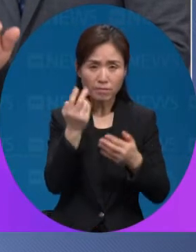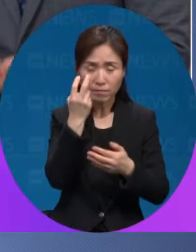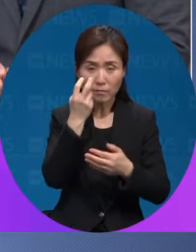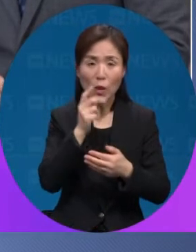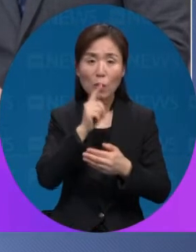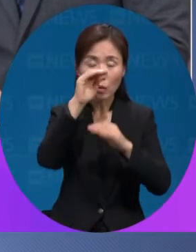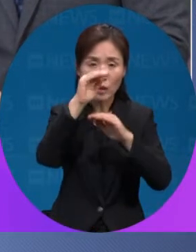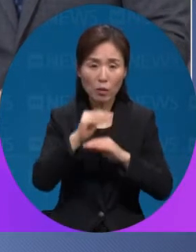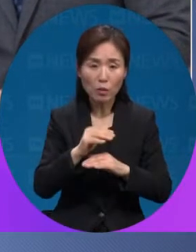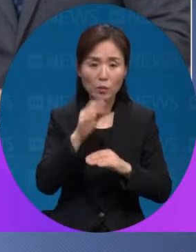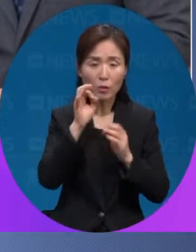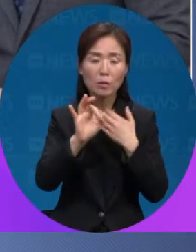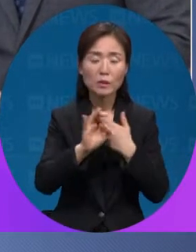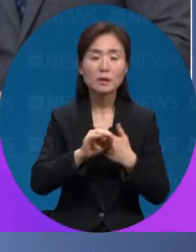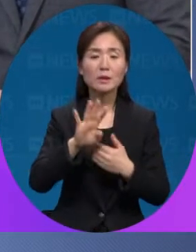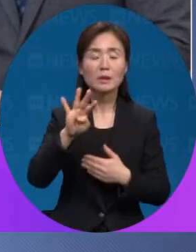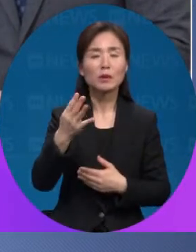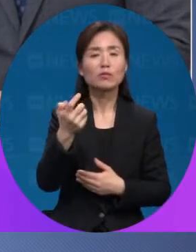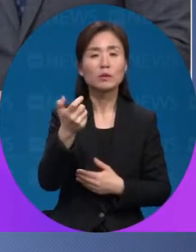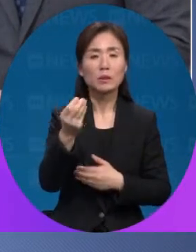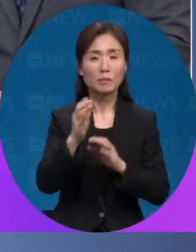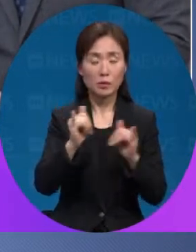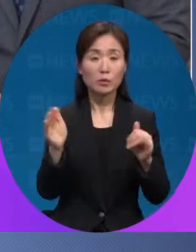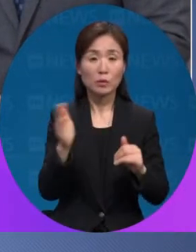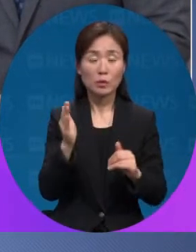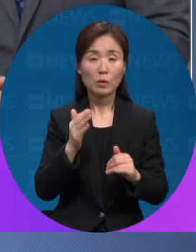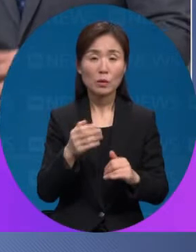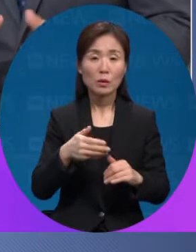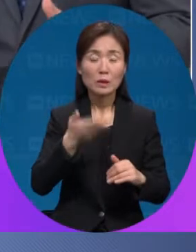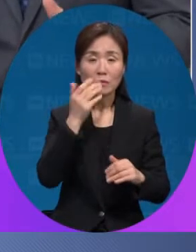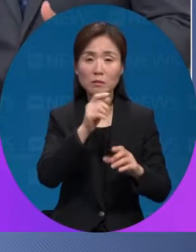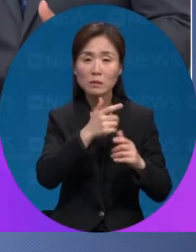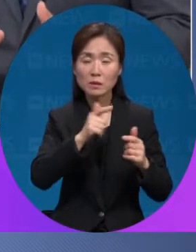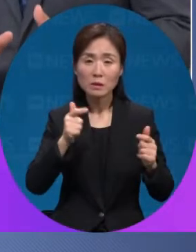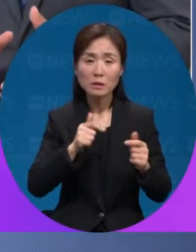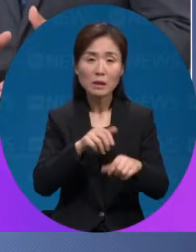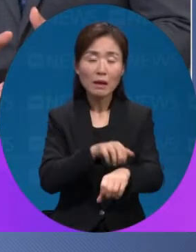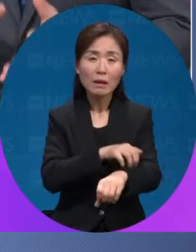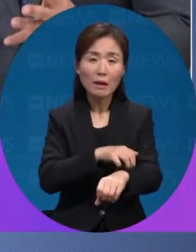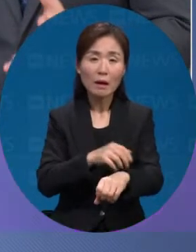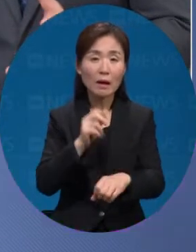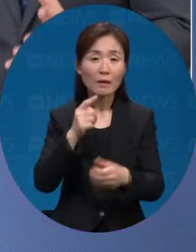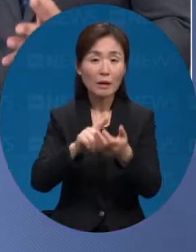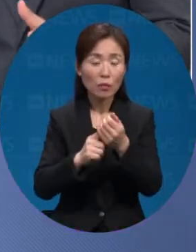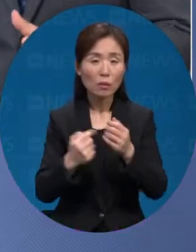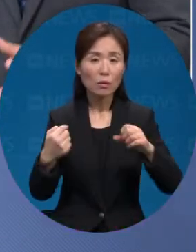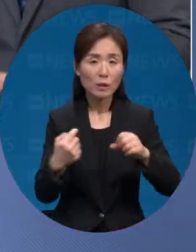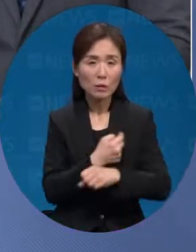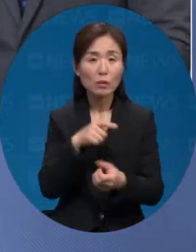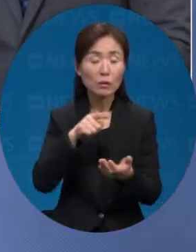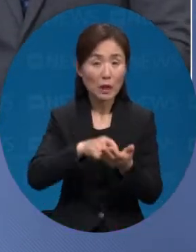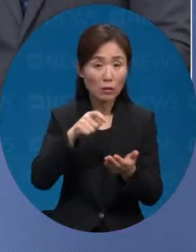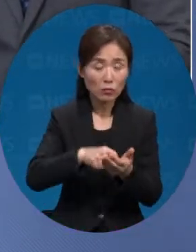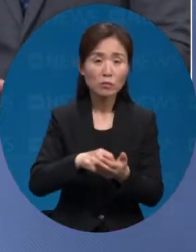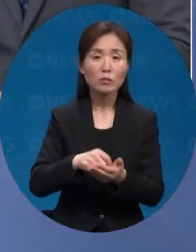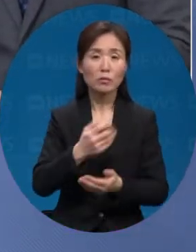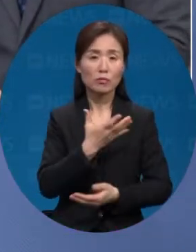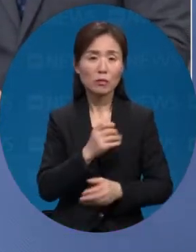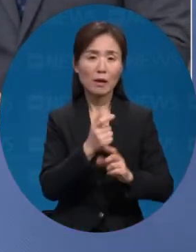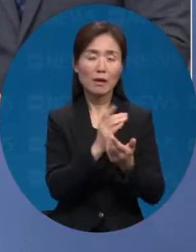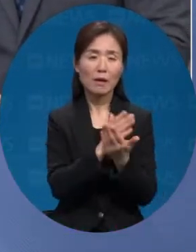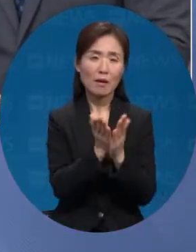4 160만 명으로 추정 이 됐습니다 식품 알레르기가 사실 땅콩 같은 경우 가리 말고도 요세 우 같은 갑각류 도 있구요 우유도 있고